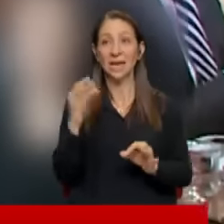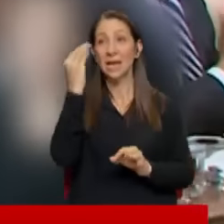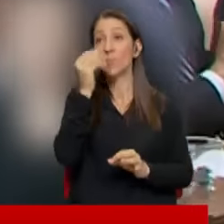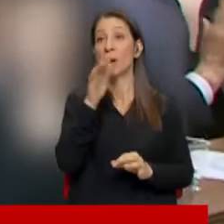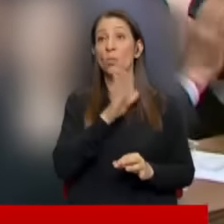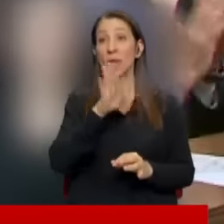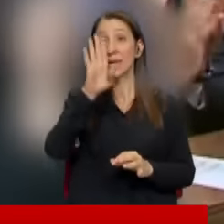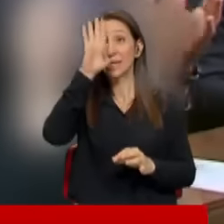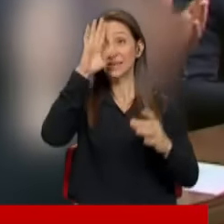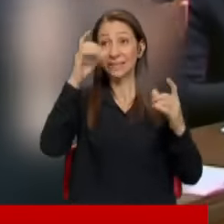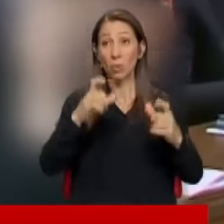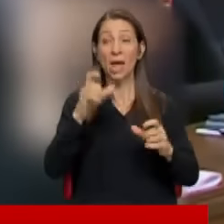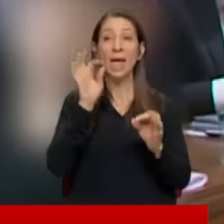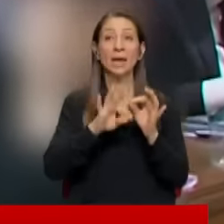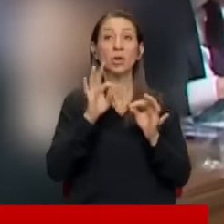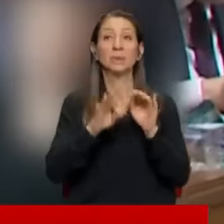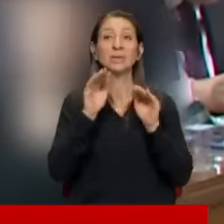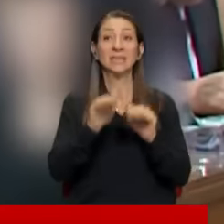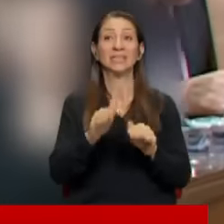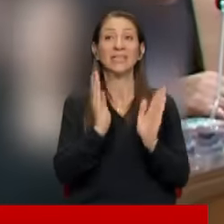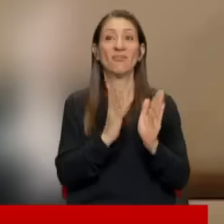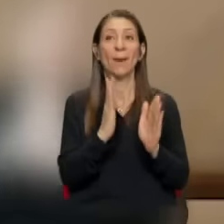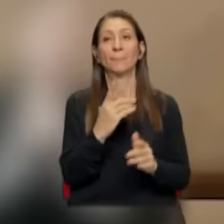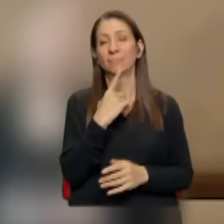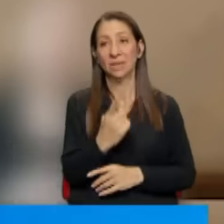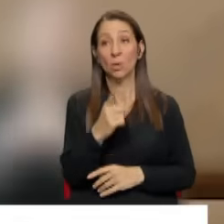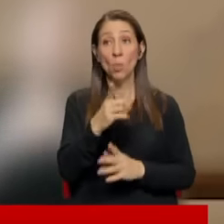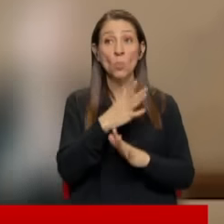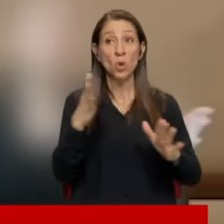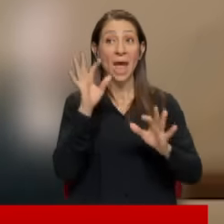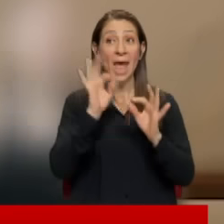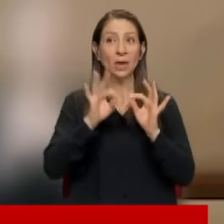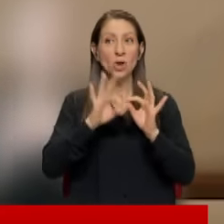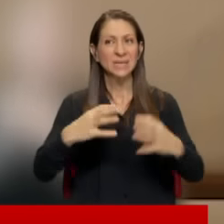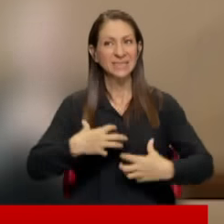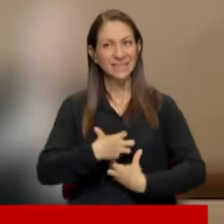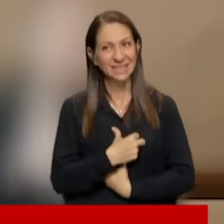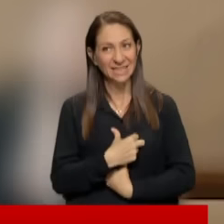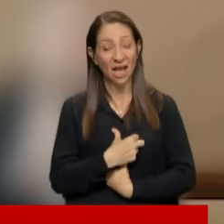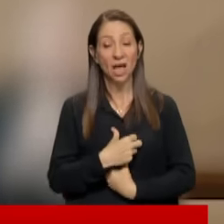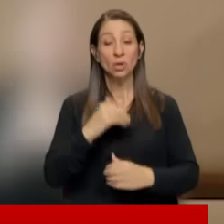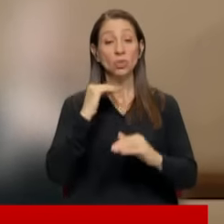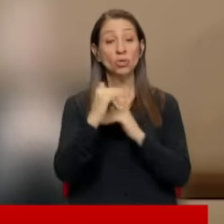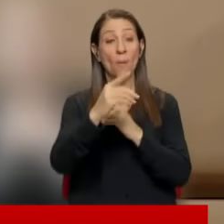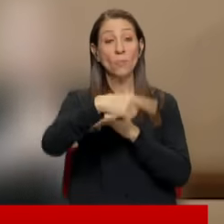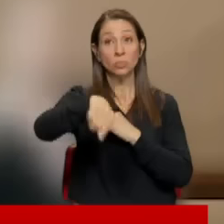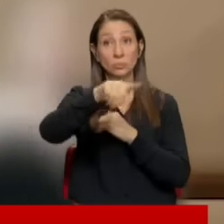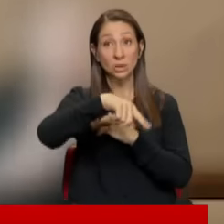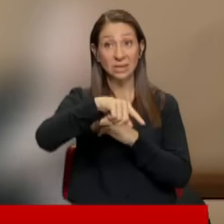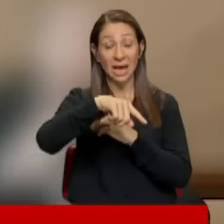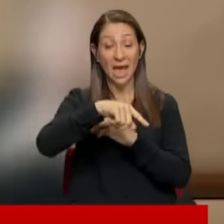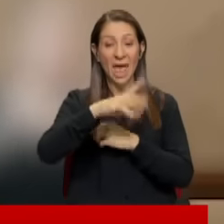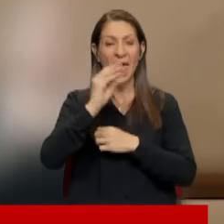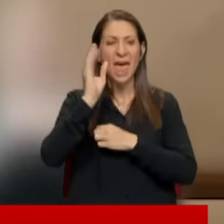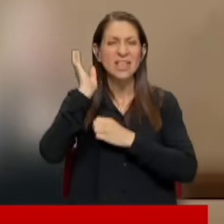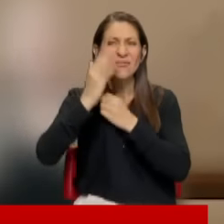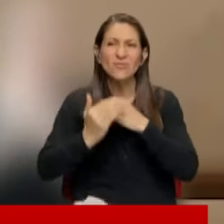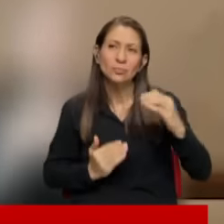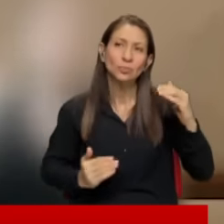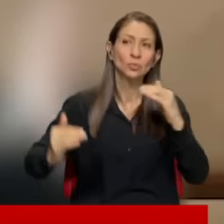İmamoğlu İstanbullulara ekonomik desteğe devam mesajı verdi. Bu büyük ekonomik krizde vatandaşımızın en